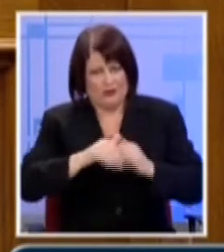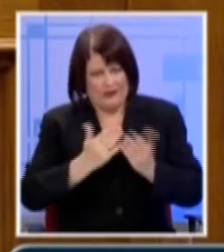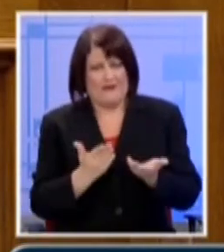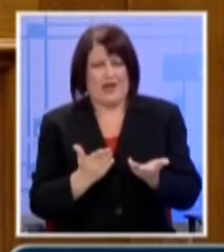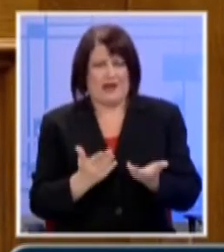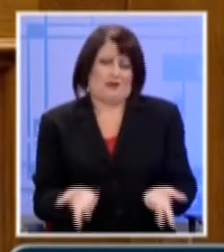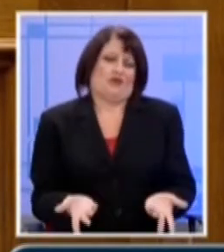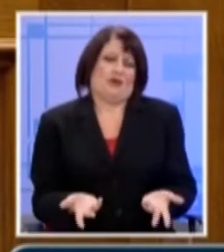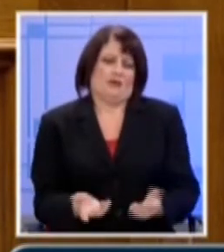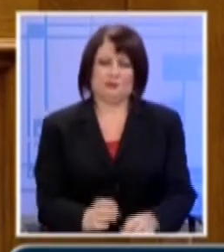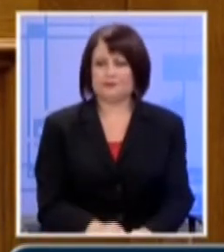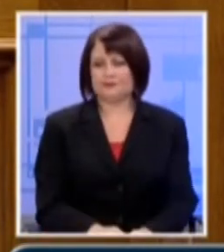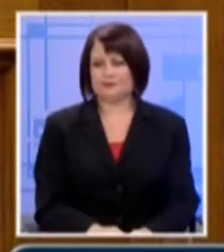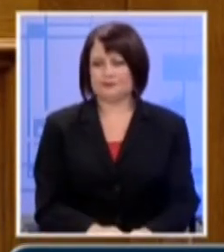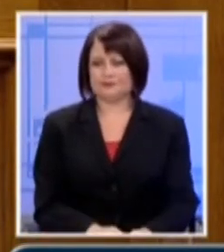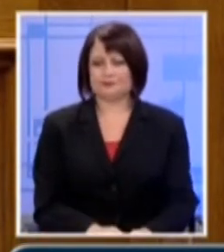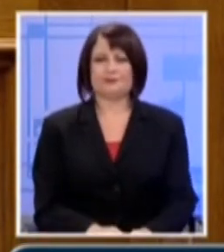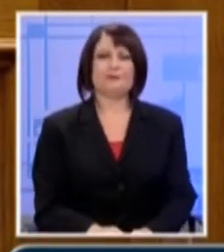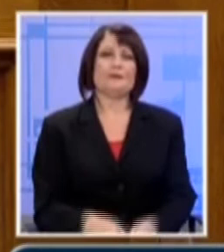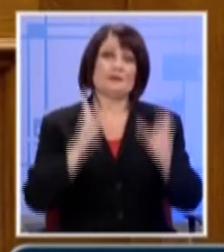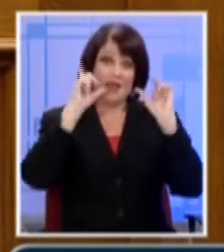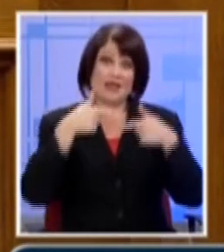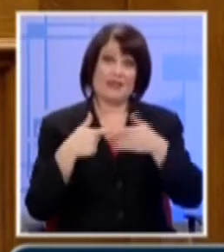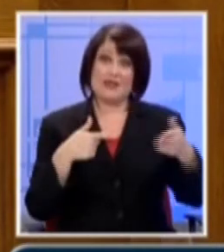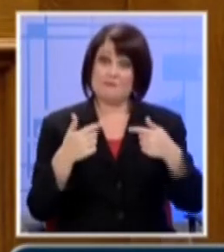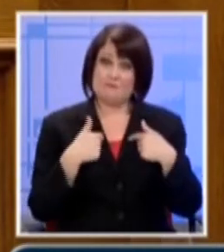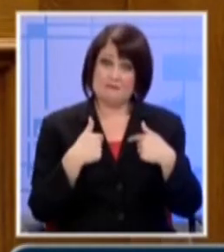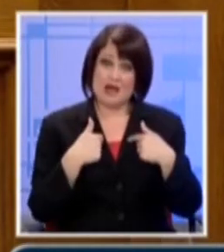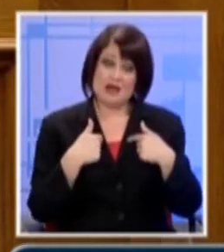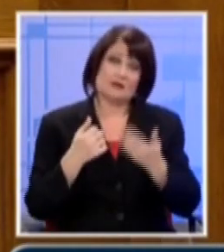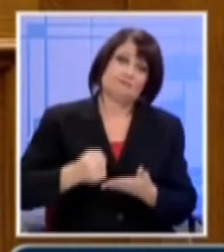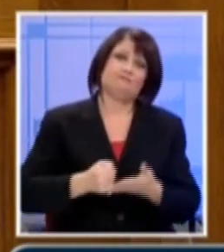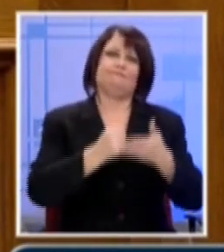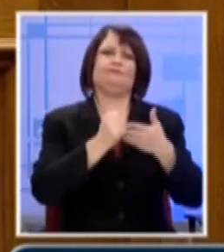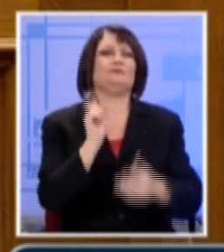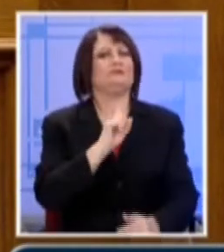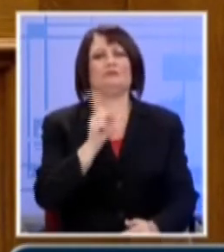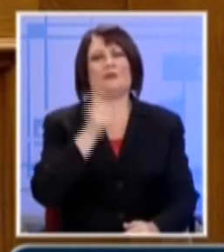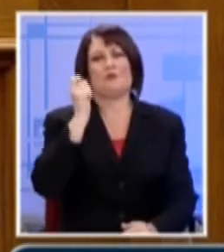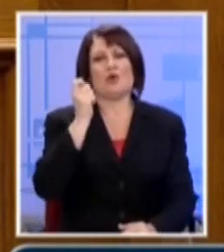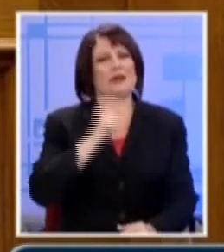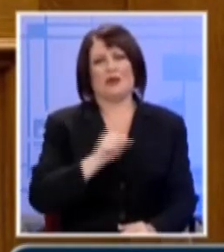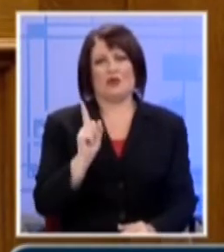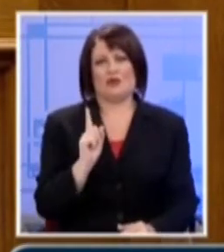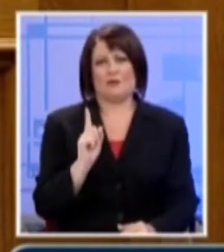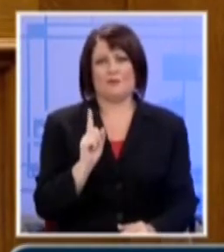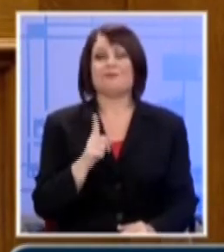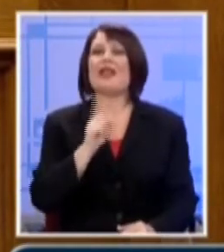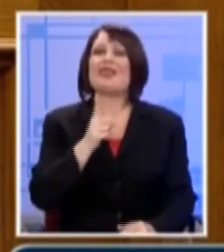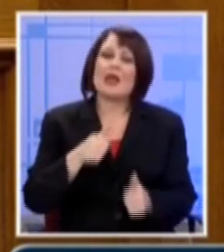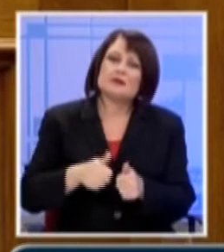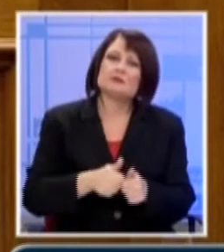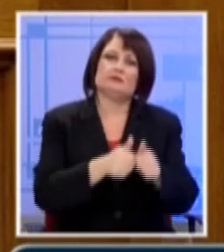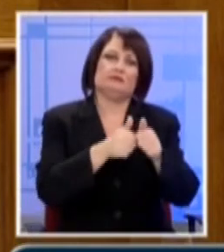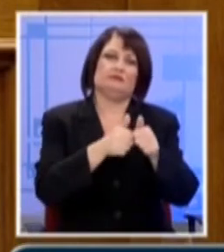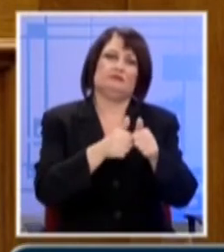Κυρίες και κύριοι βουλευτές, η δημοκρατική αριστερά δεν συμπαρατάσσεται με αυτή την πολιτική. Δεν